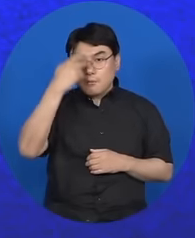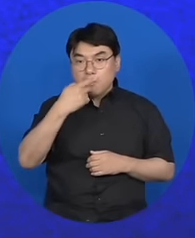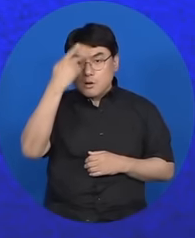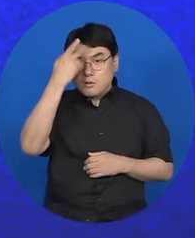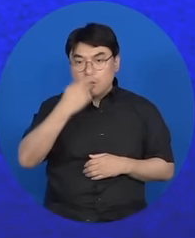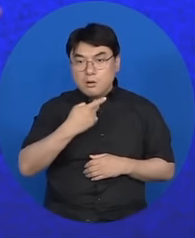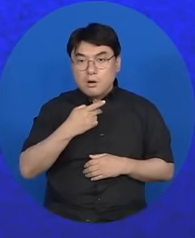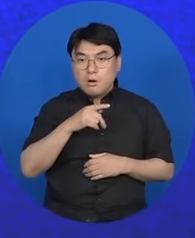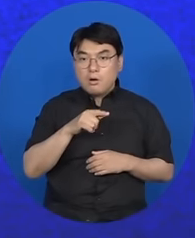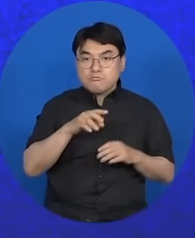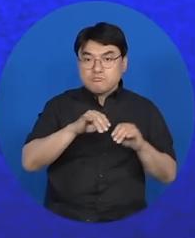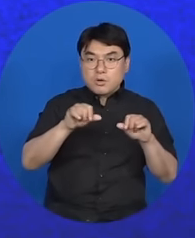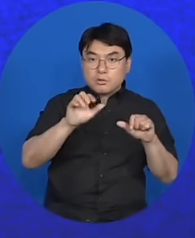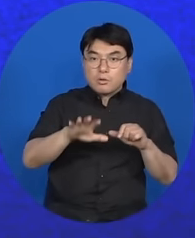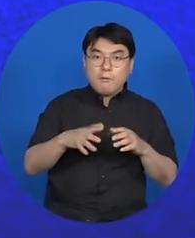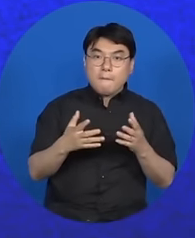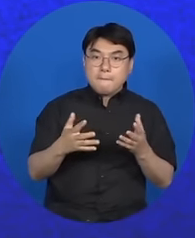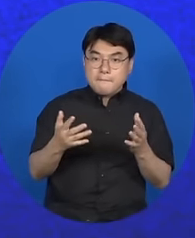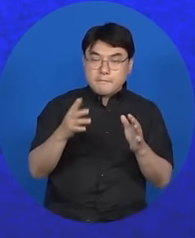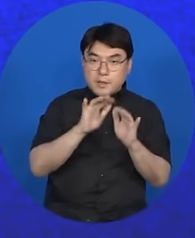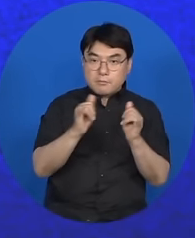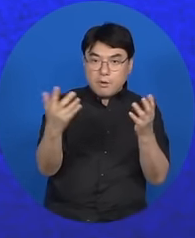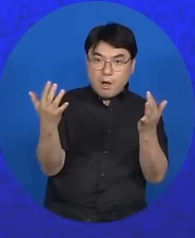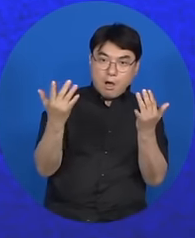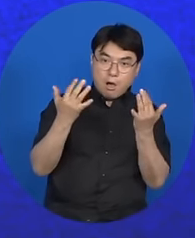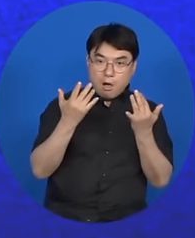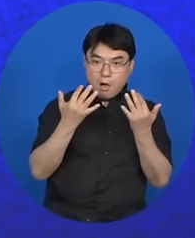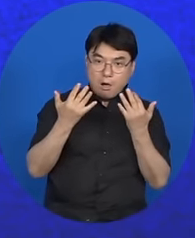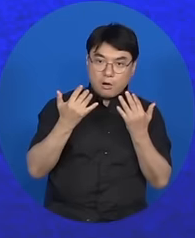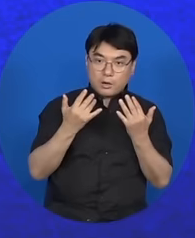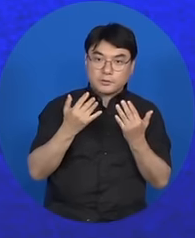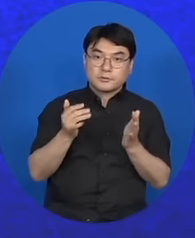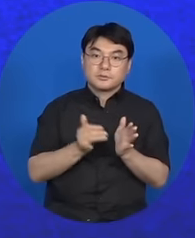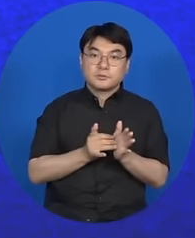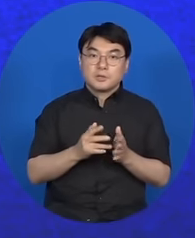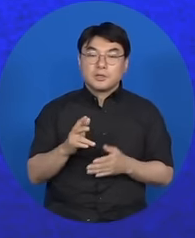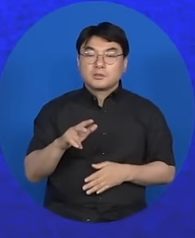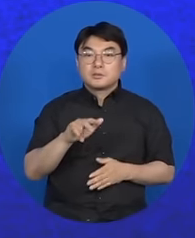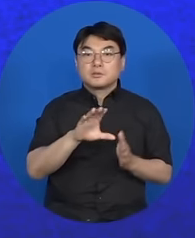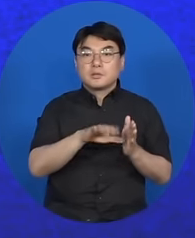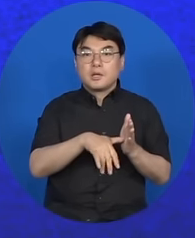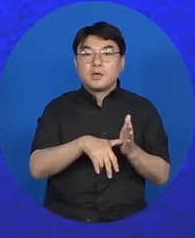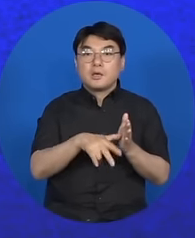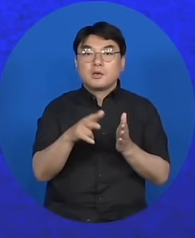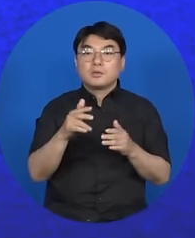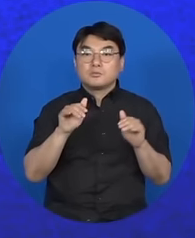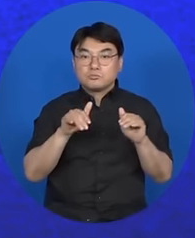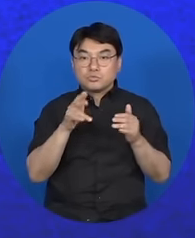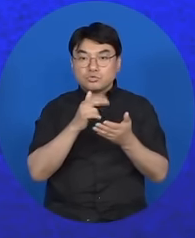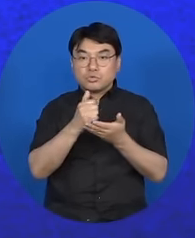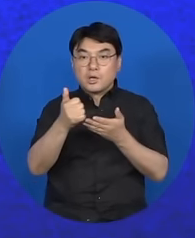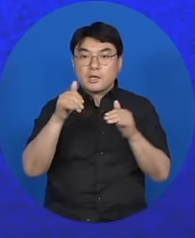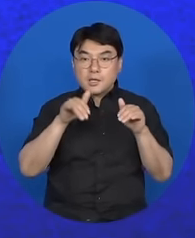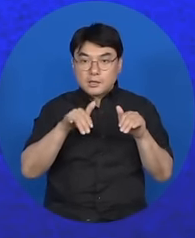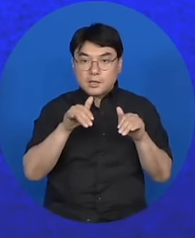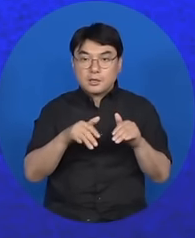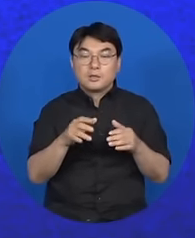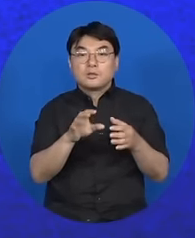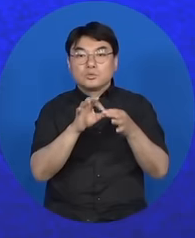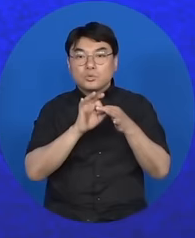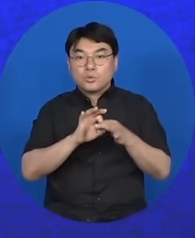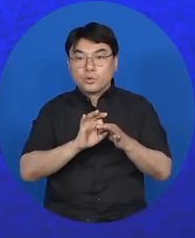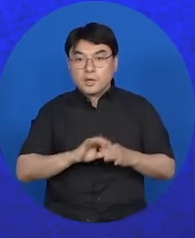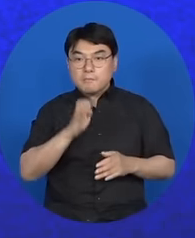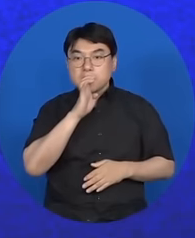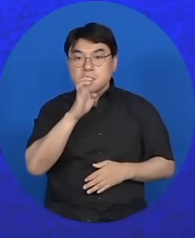수많은 사람들이 몰려들었거든요. 그때 하나님께서는 주의 사자를 통하여서 그 빌립을 딱 부르셔서 아무도 없는 광야로